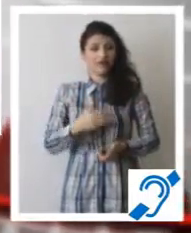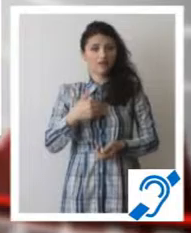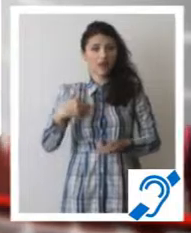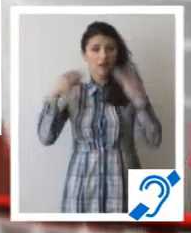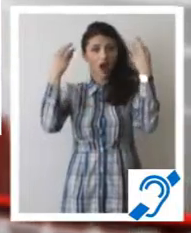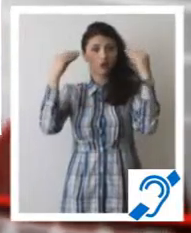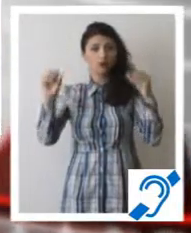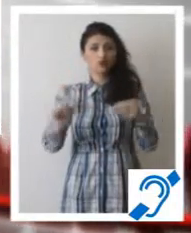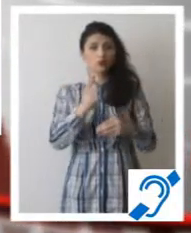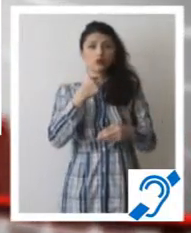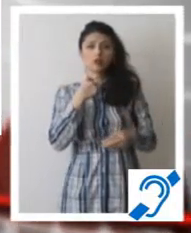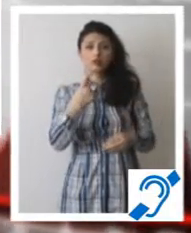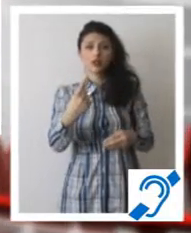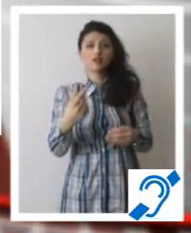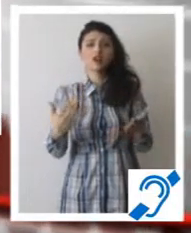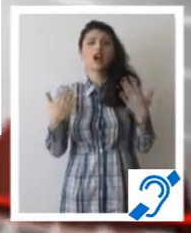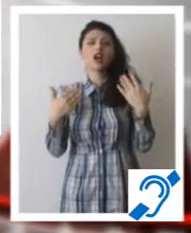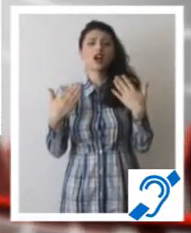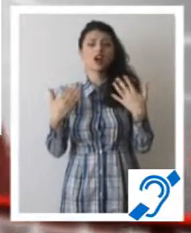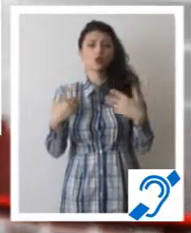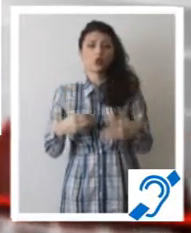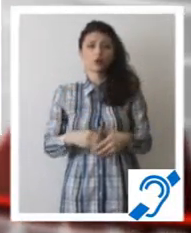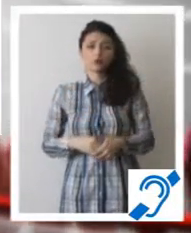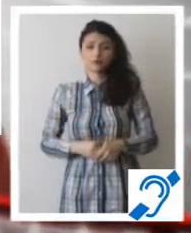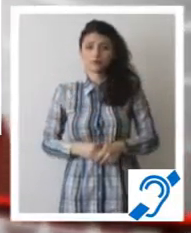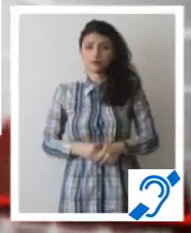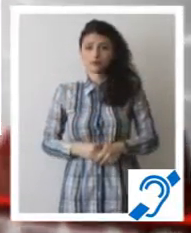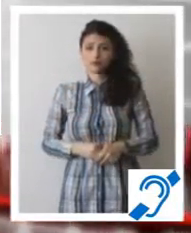Meteorologia anunță un început de săptămână extrem de călduros.